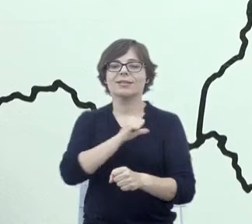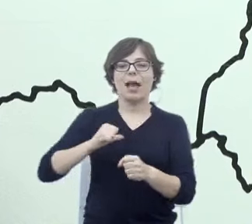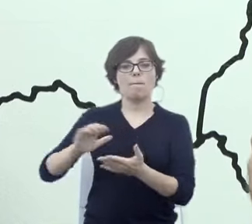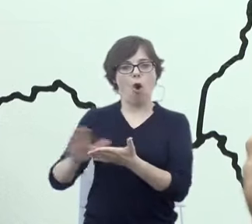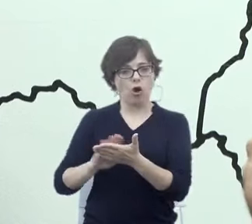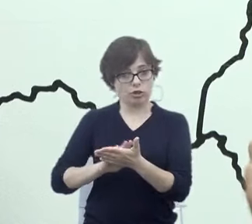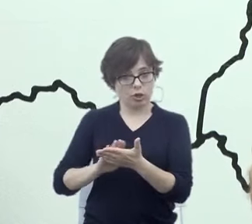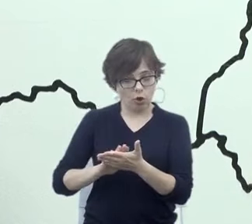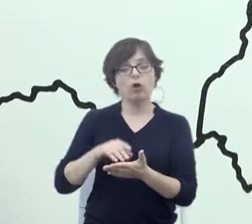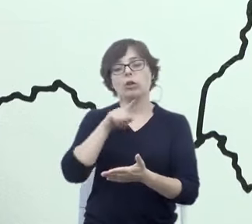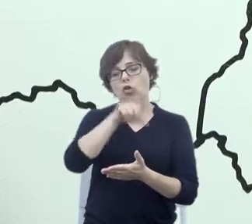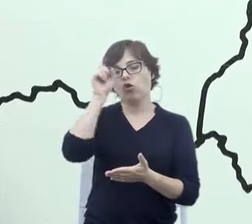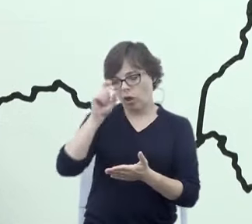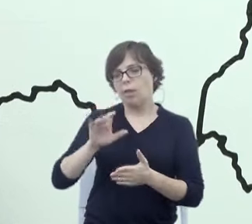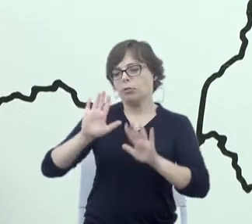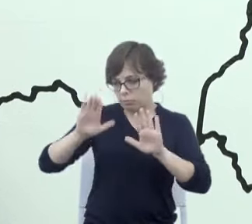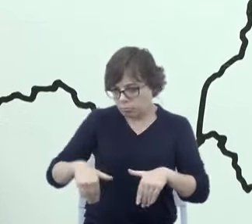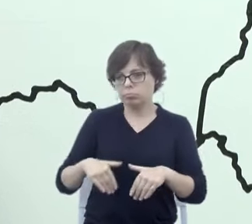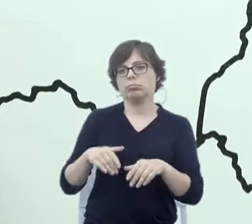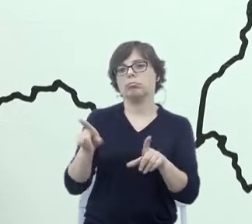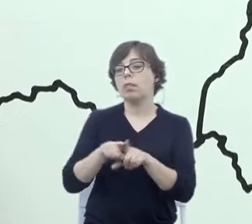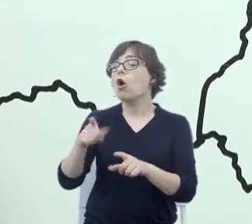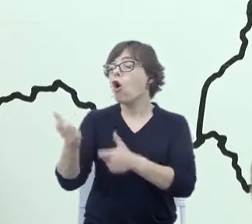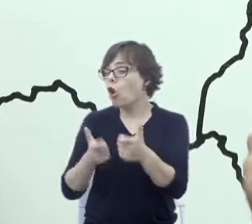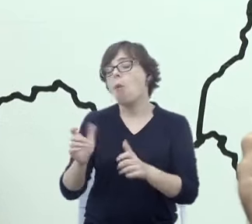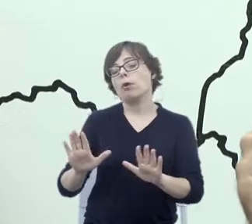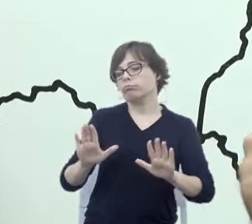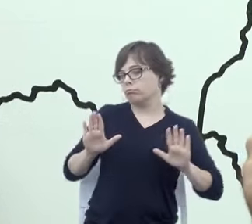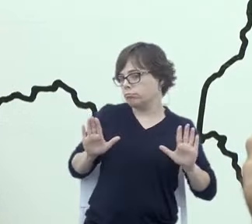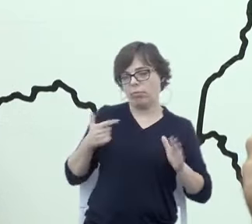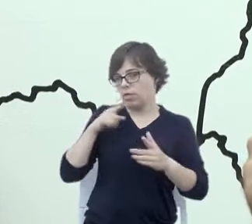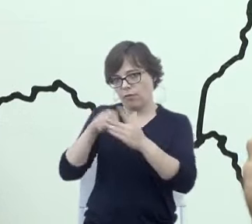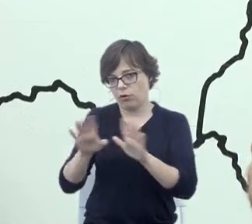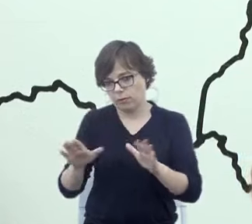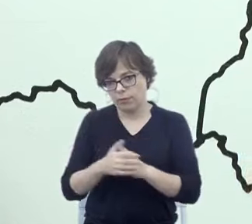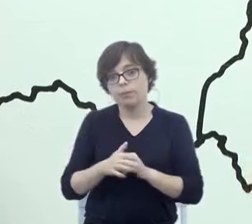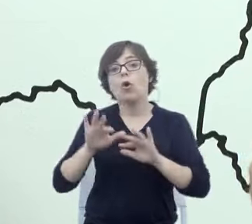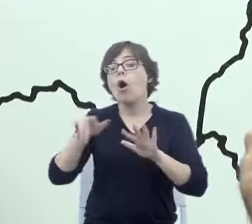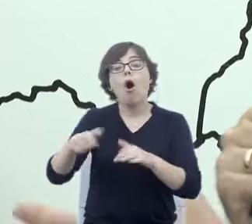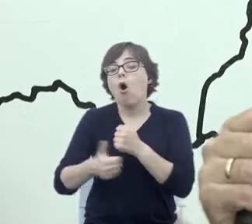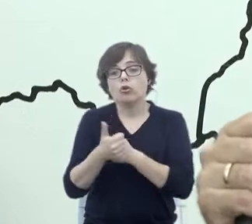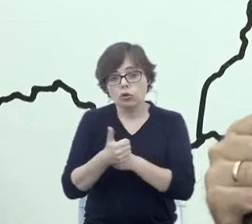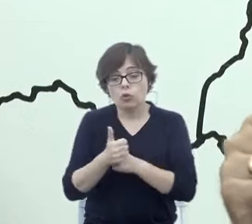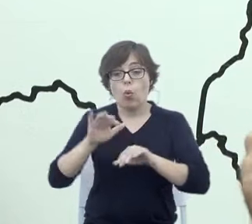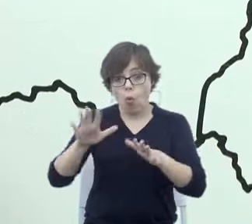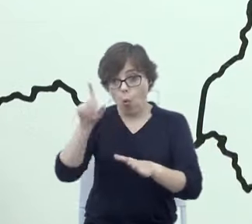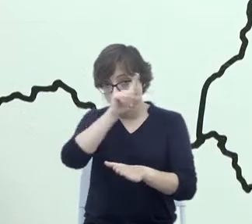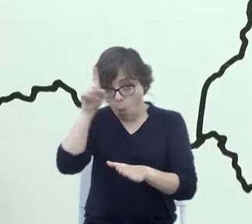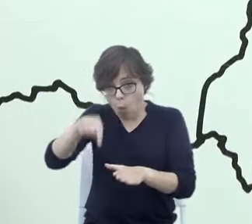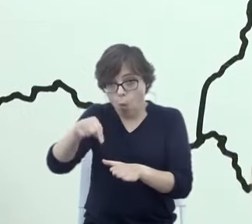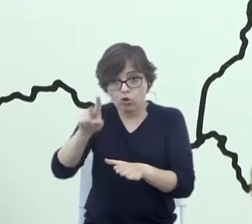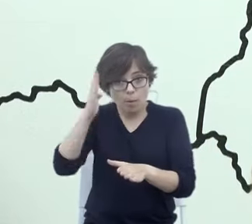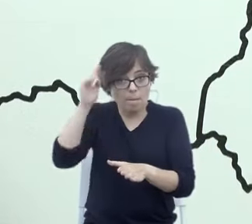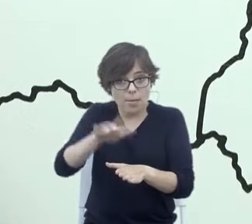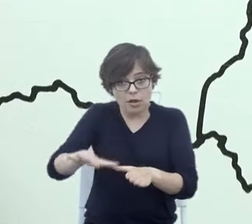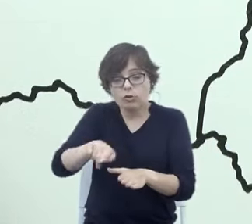w ramach których to rzekomo miejscowa ludność samoistnie